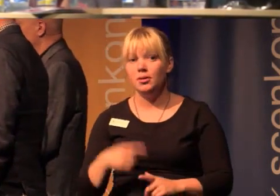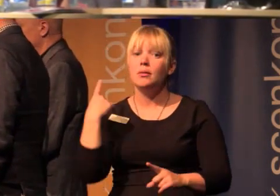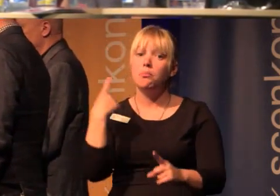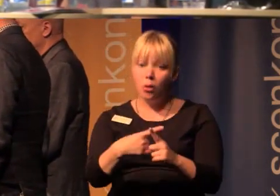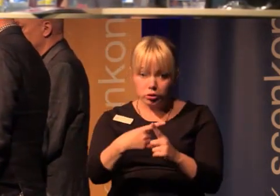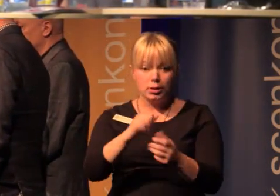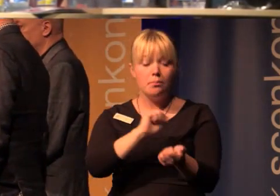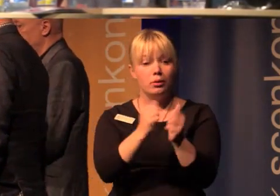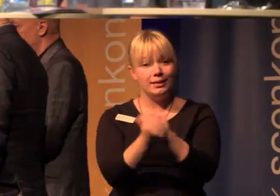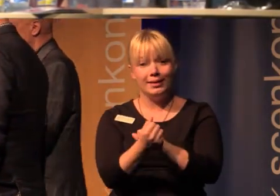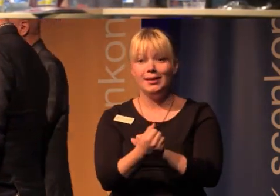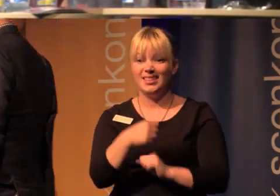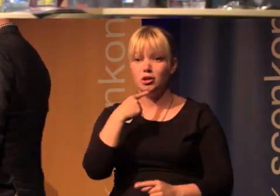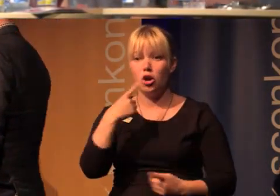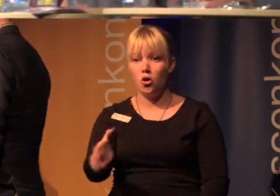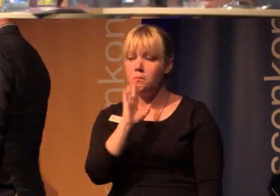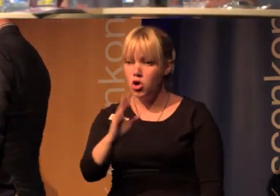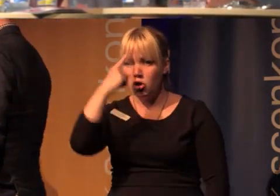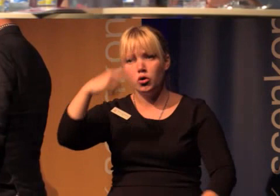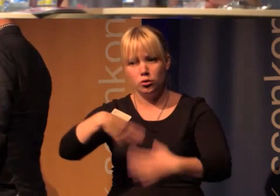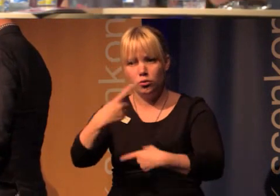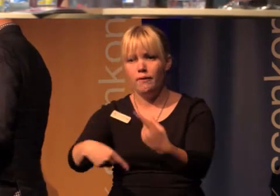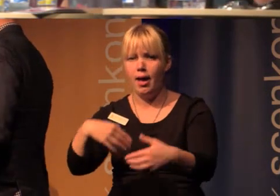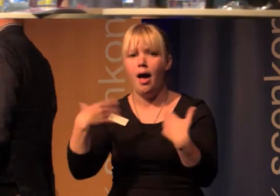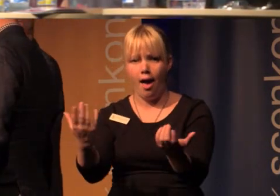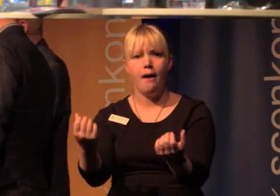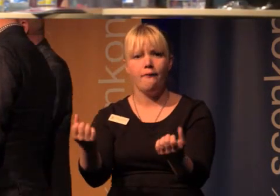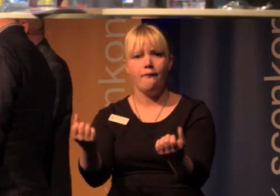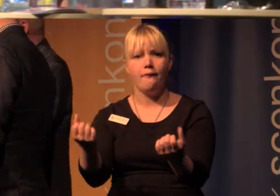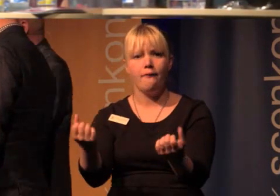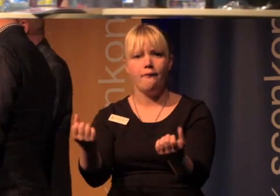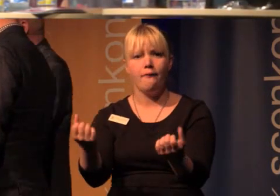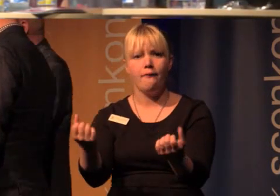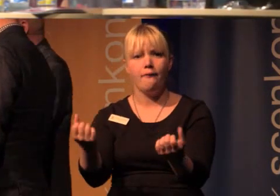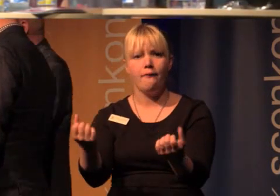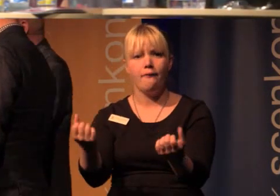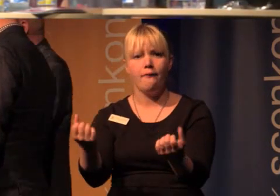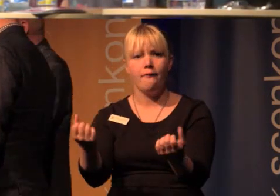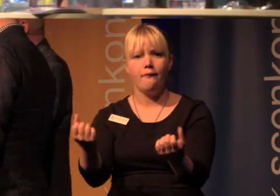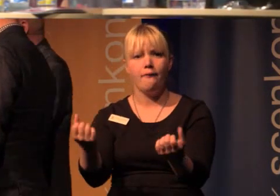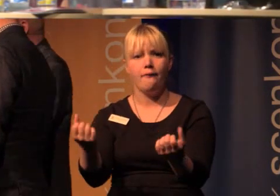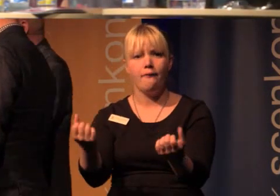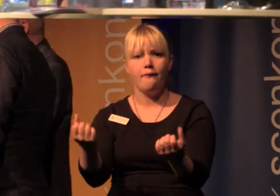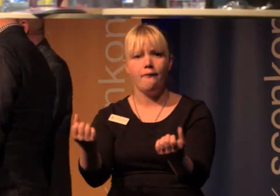att kulturarv är viktigt. Vi ska tillgängliggöra kulturarvet. Att